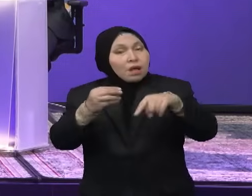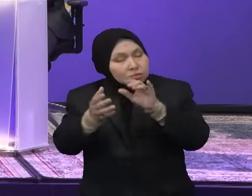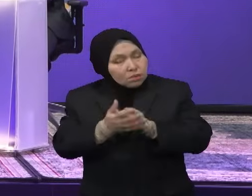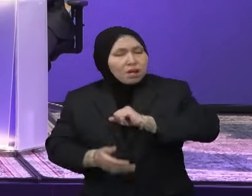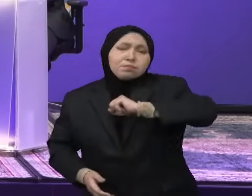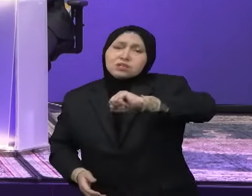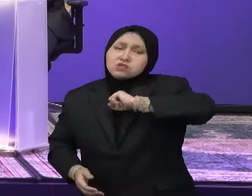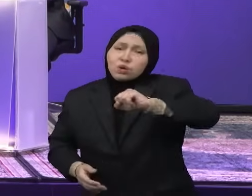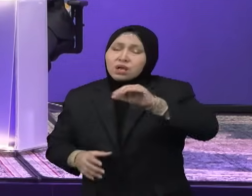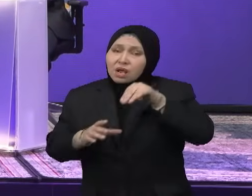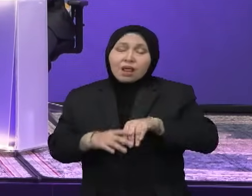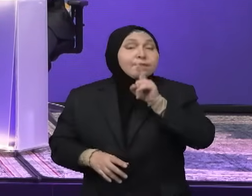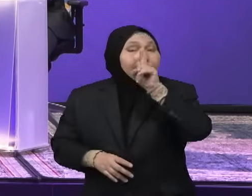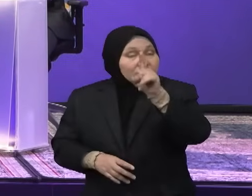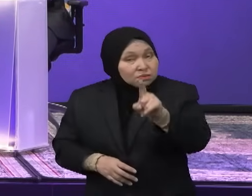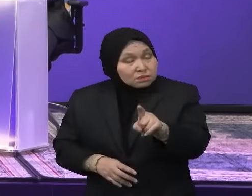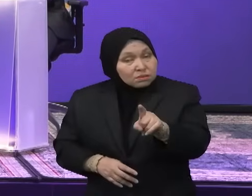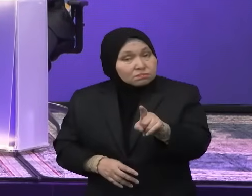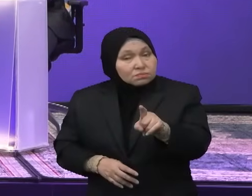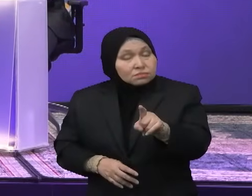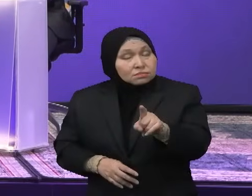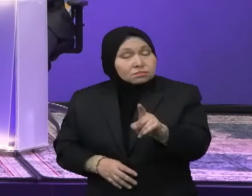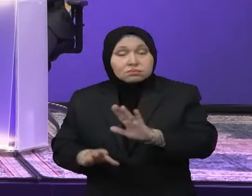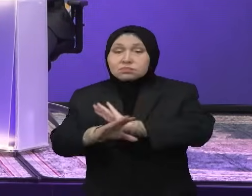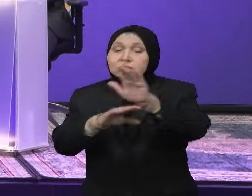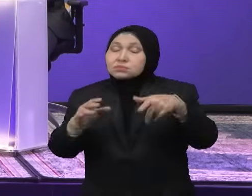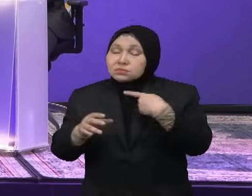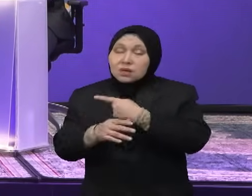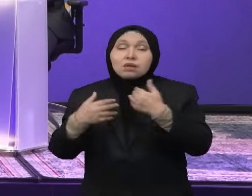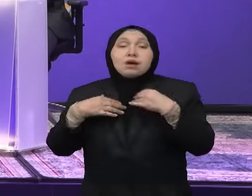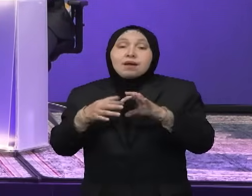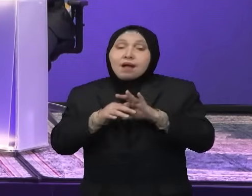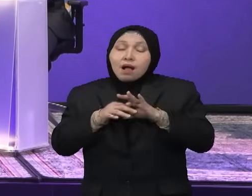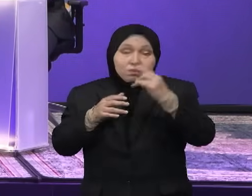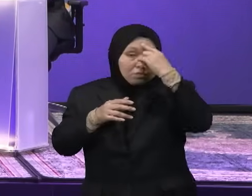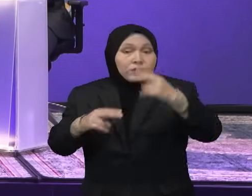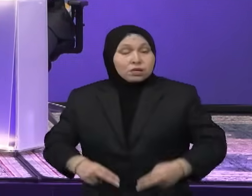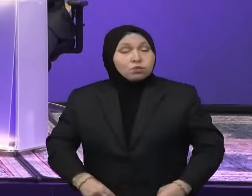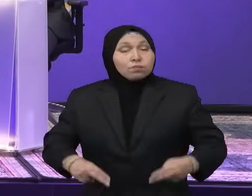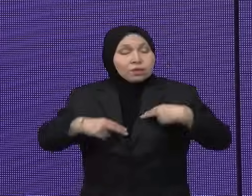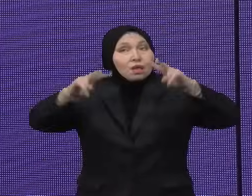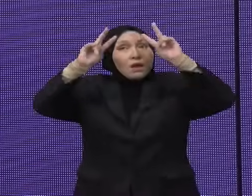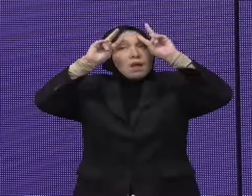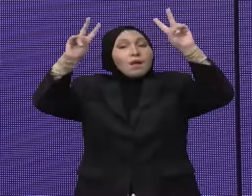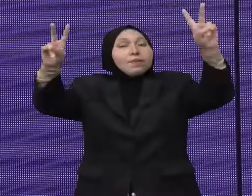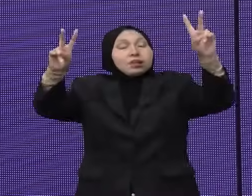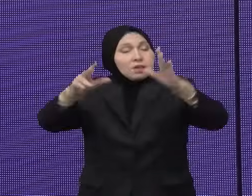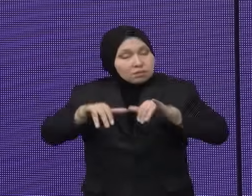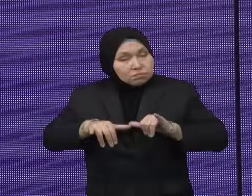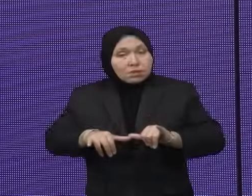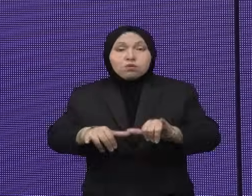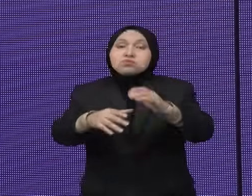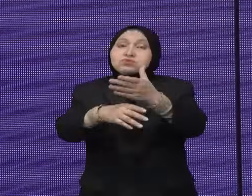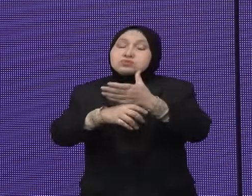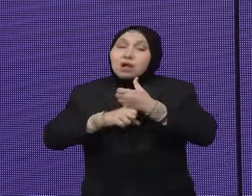perjuangan dalam memastikan semua kita ini mempunyai hak untuk hidup dengan aman dan terus